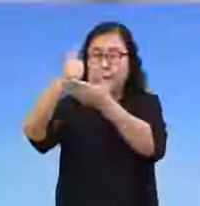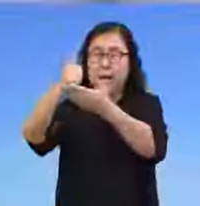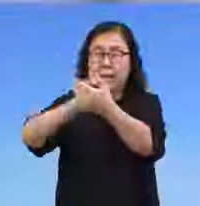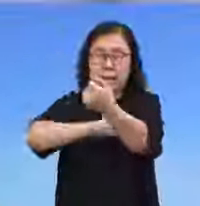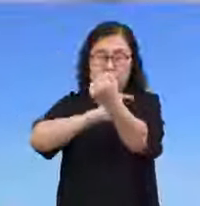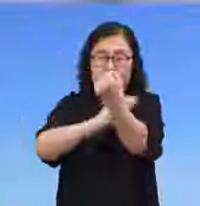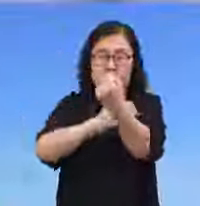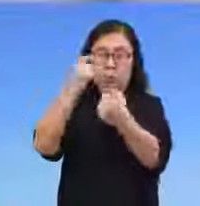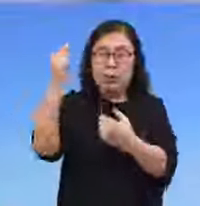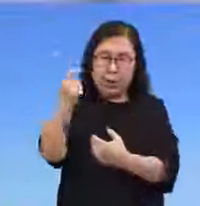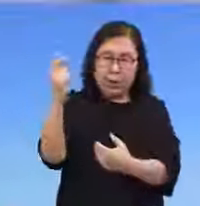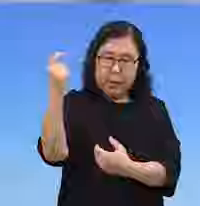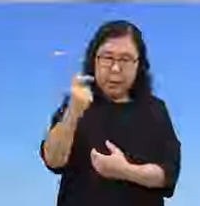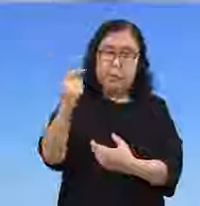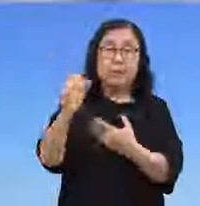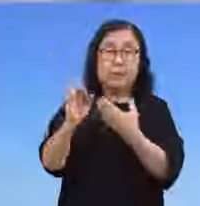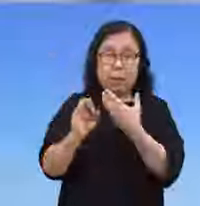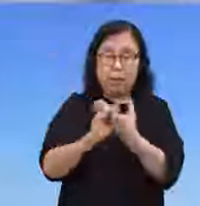강건해진다면,